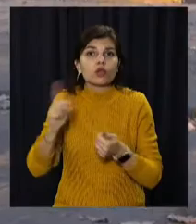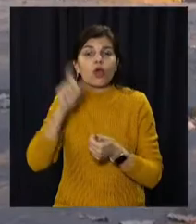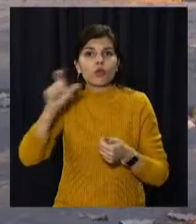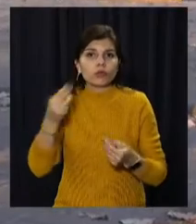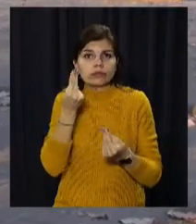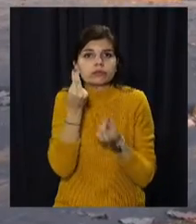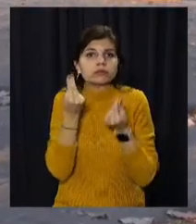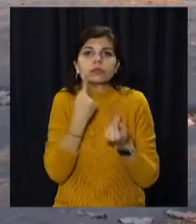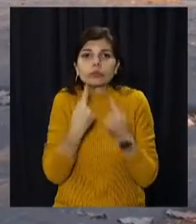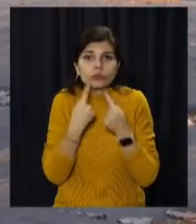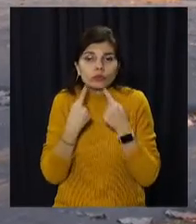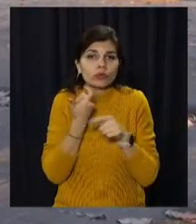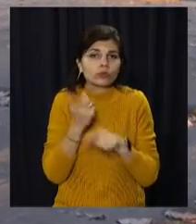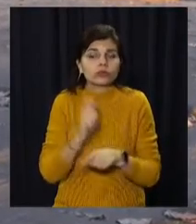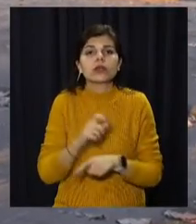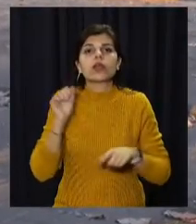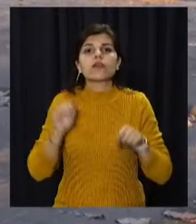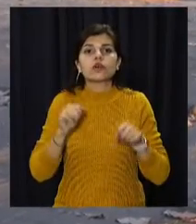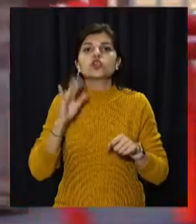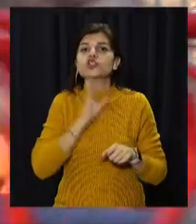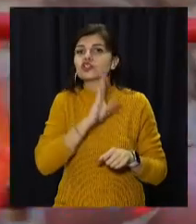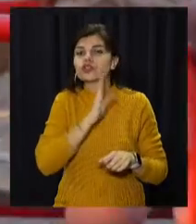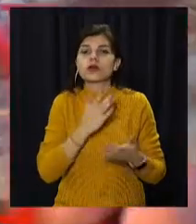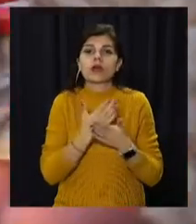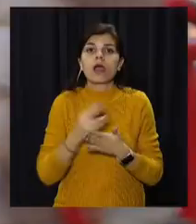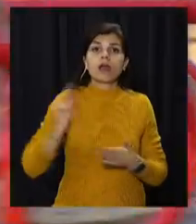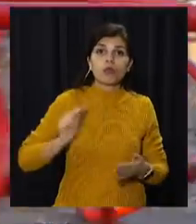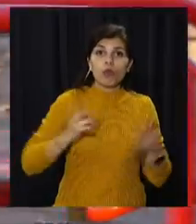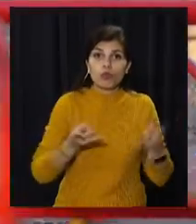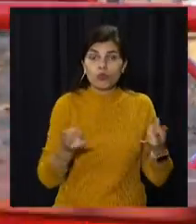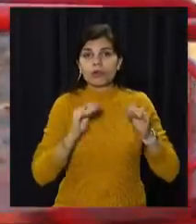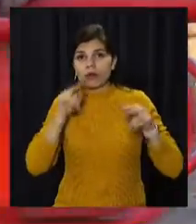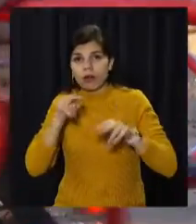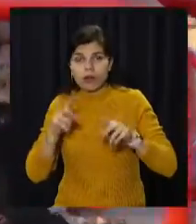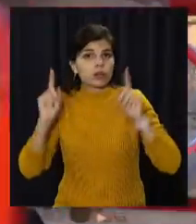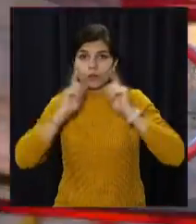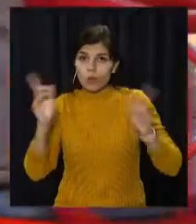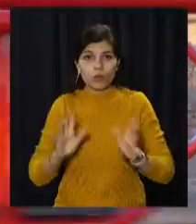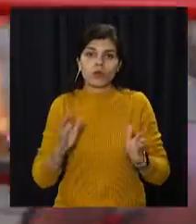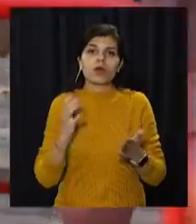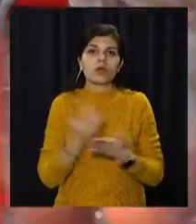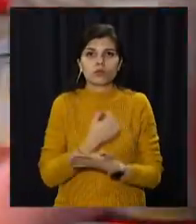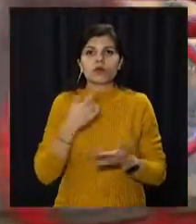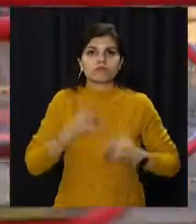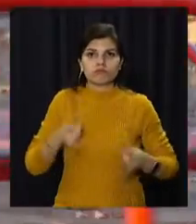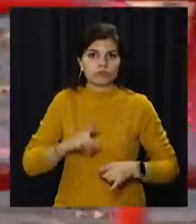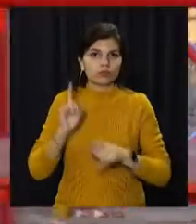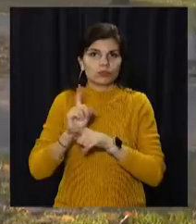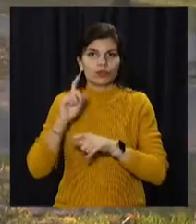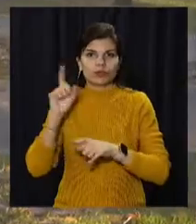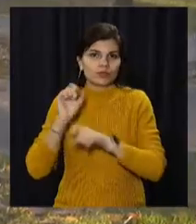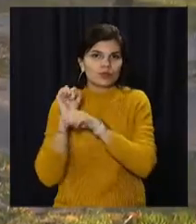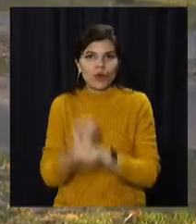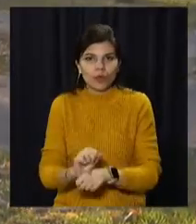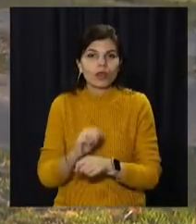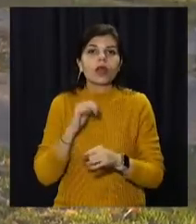рівень достатку, а також відсутність можливостей у жінок поєднувати кар'єру та догляд за дітьми. Позначається на чисельності